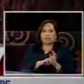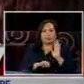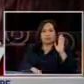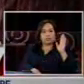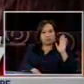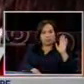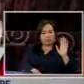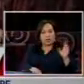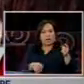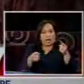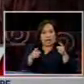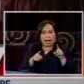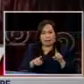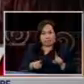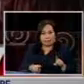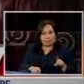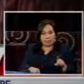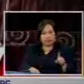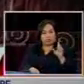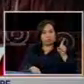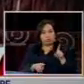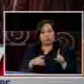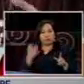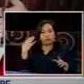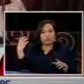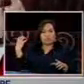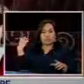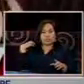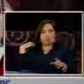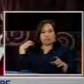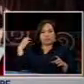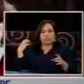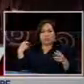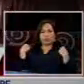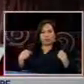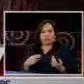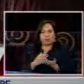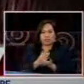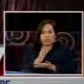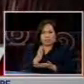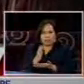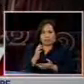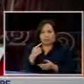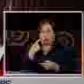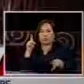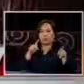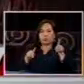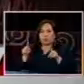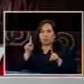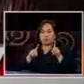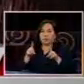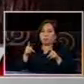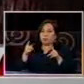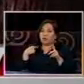a chairman of the Commission on Human Rights, sa inyo ho tumatakbo yung mga biktima ng extrajudicial